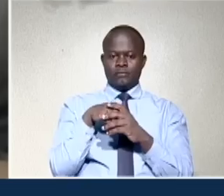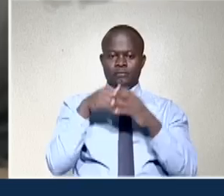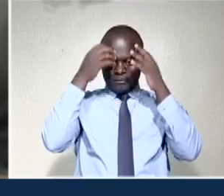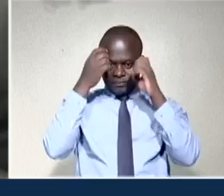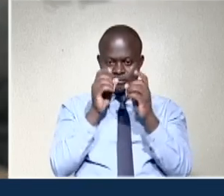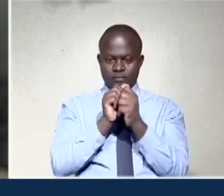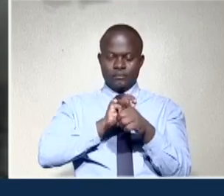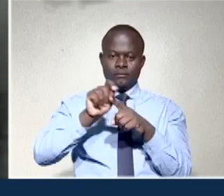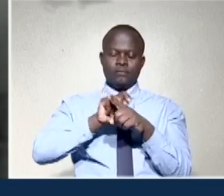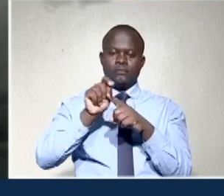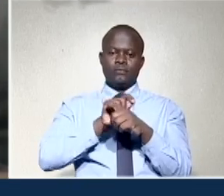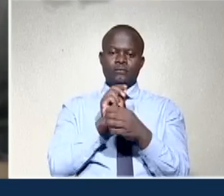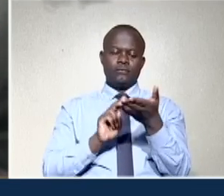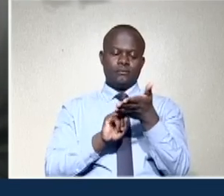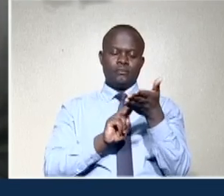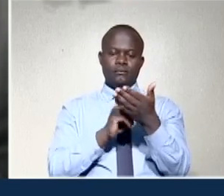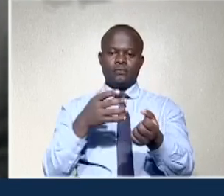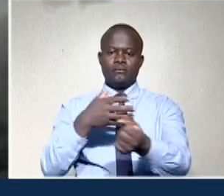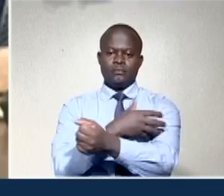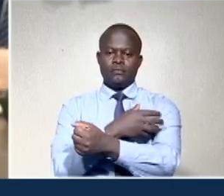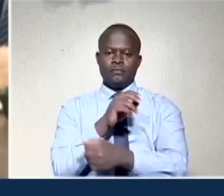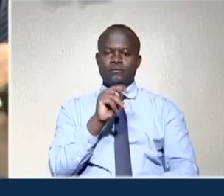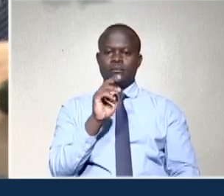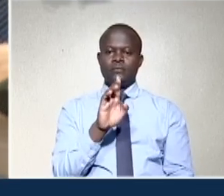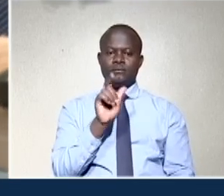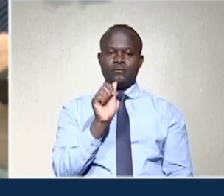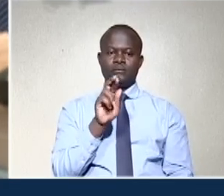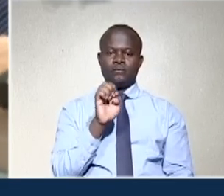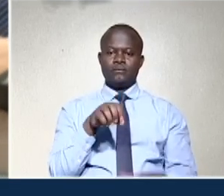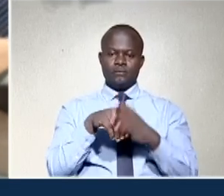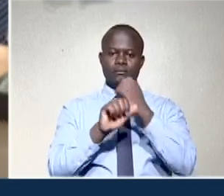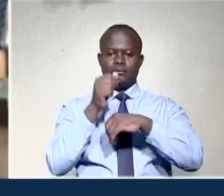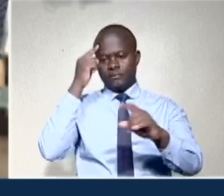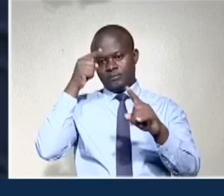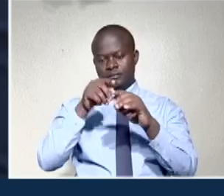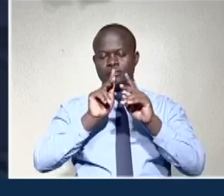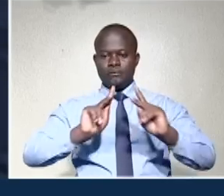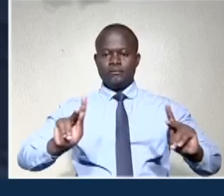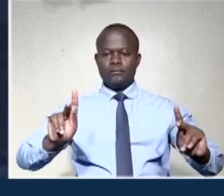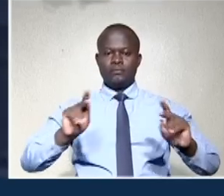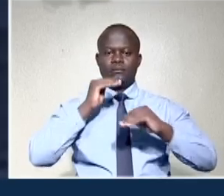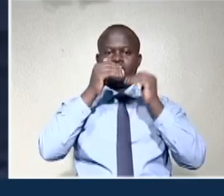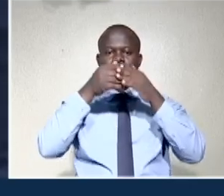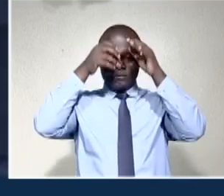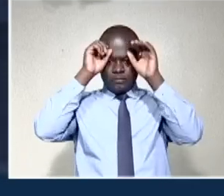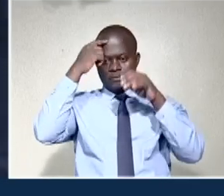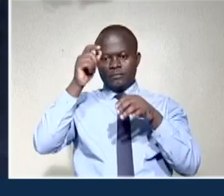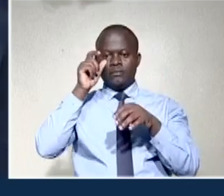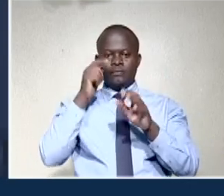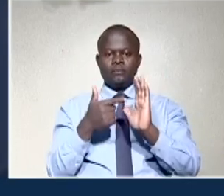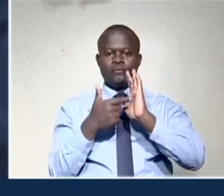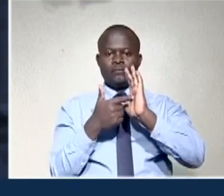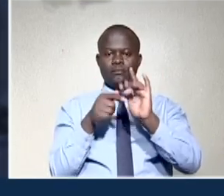n'urw'uburezi n'amahugurwa ku mikoreshereze y'ingufu za nikleyeri mu bikorwa bigamije amahoro. Ni urwego Perezida Paul Kagame